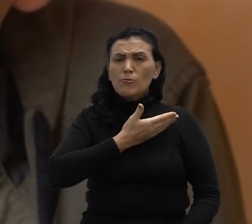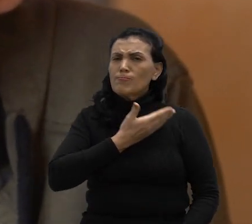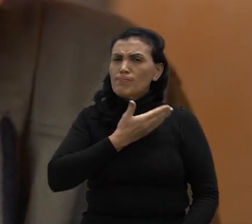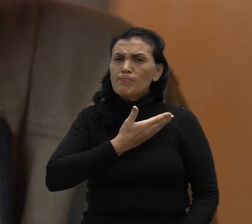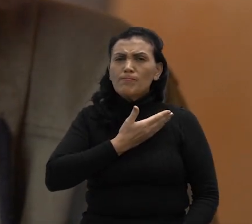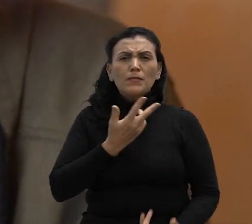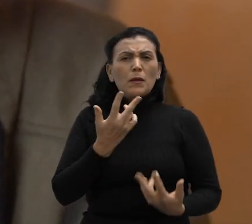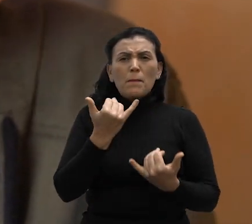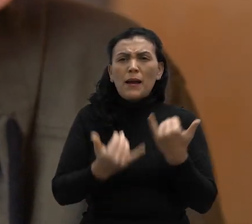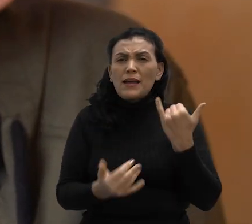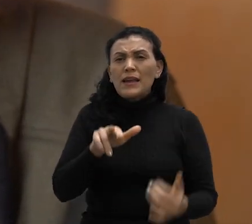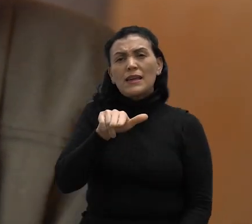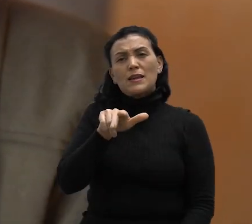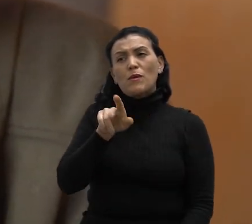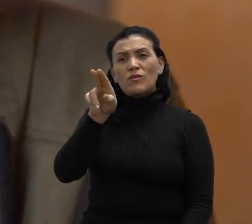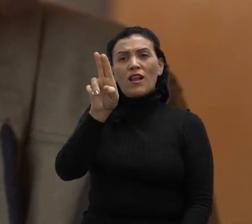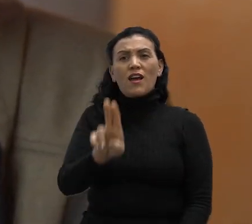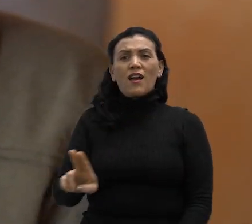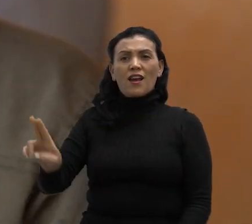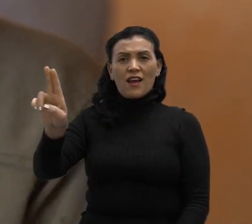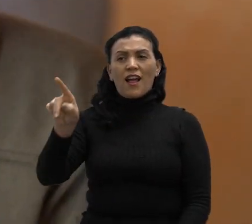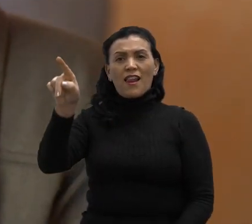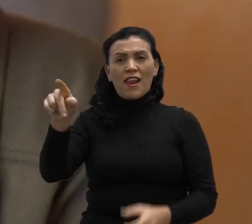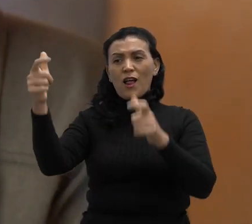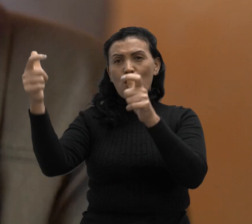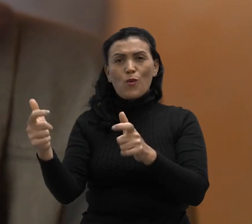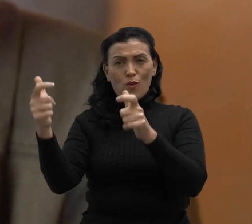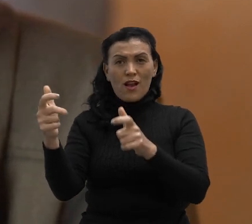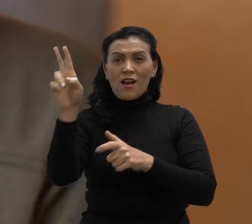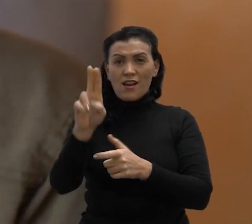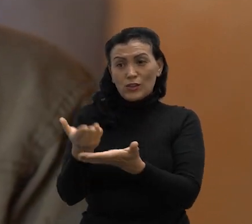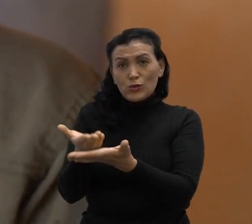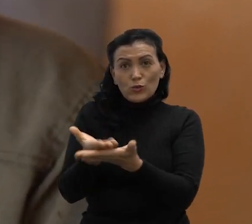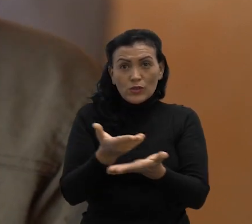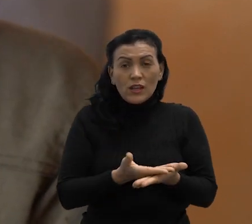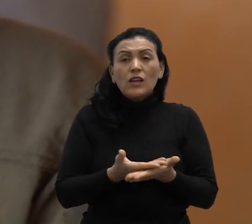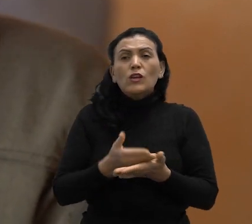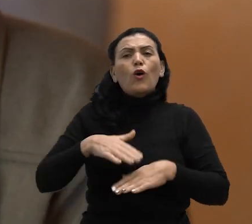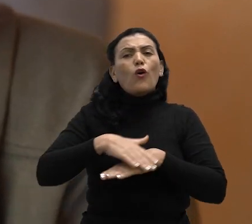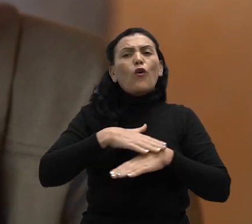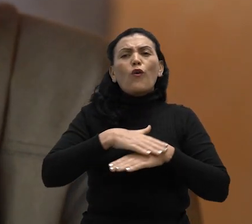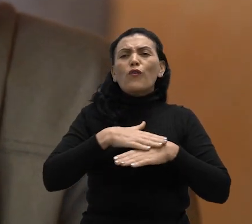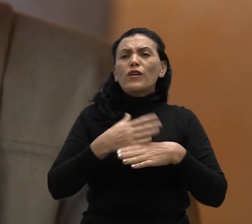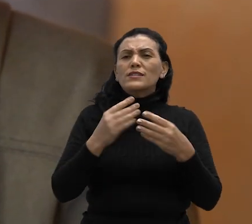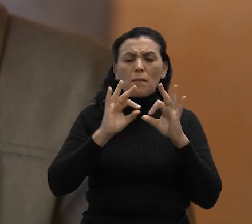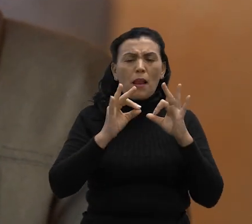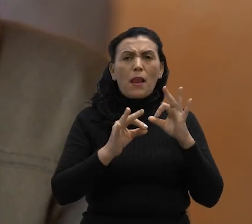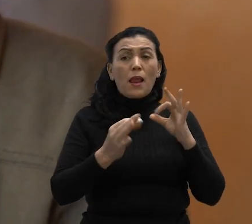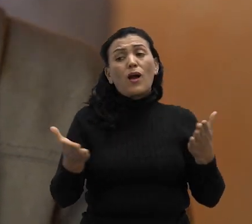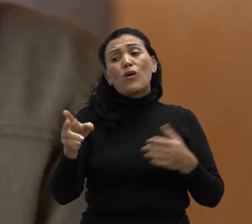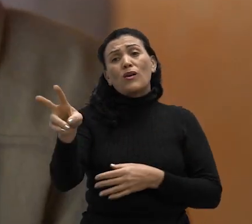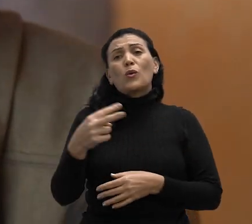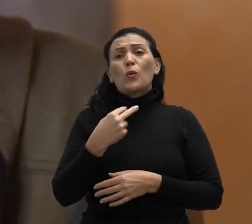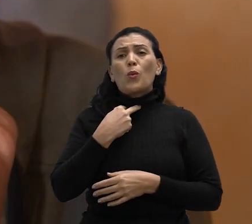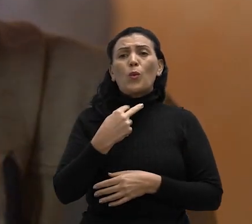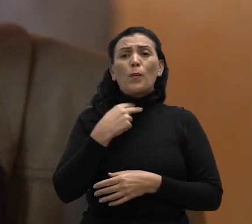البحرين، بدرس في الجامعة البحرين، انا وياه بنقعد 24 ساعة اغلب الوقت بنكلم بعض، بس هيك هو ملي عشان درسته. بنقعد